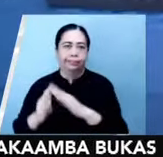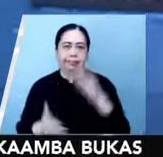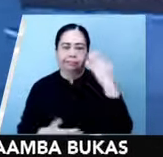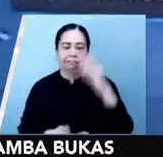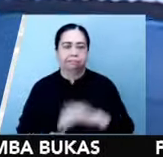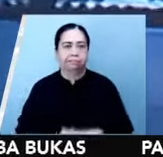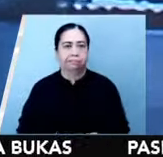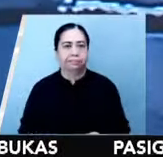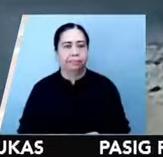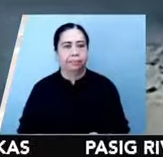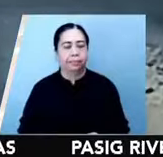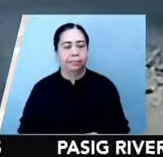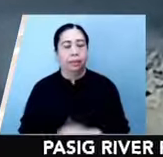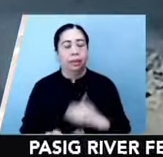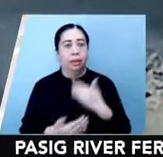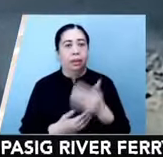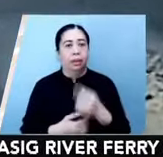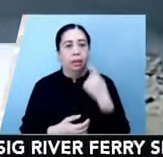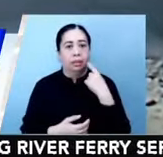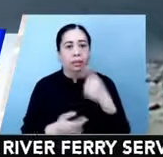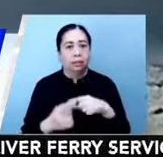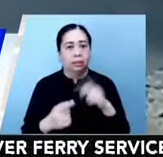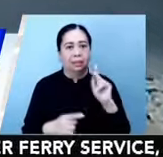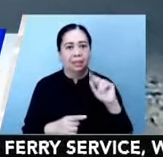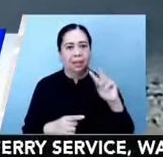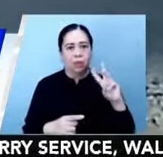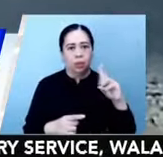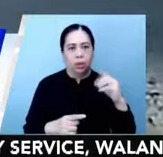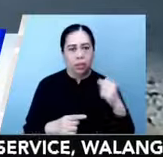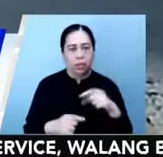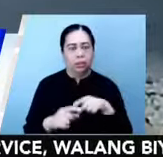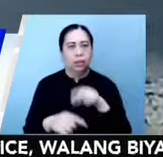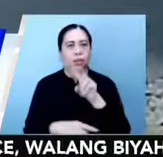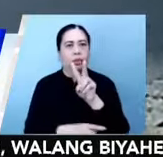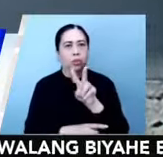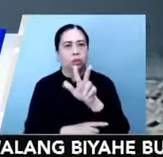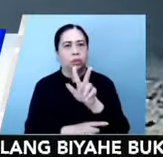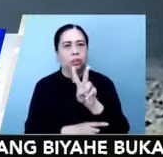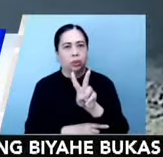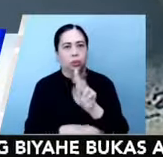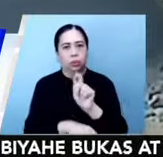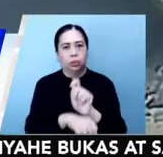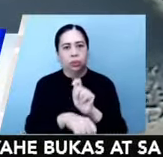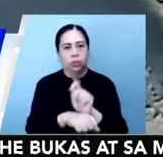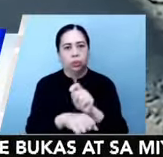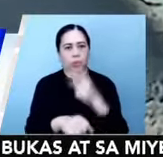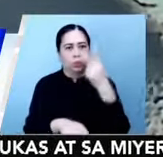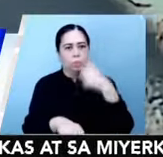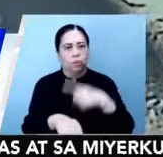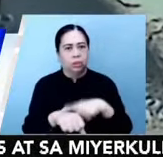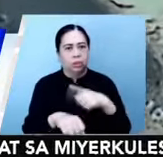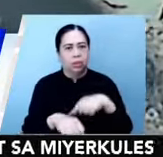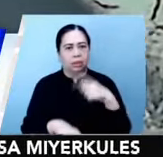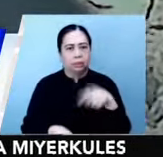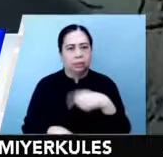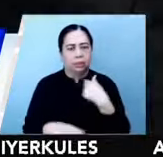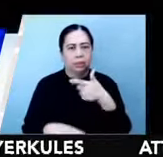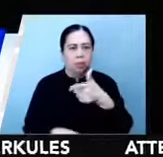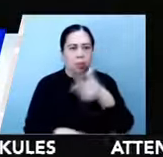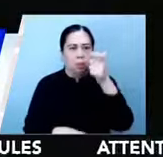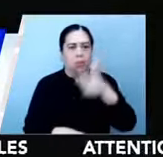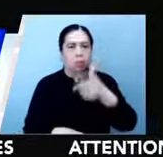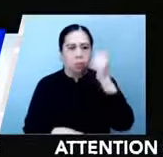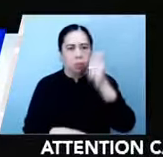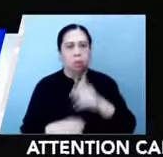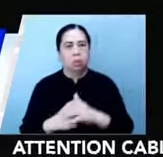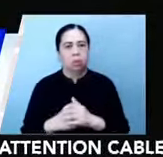Kinakambarilin ng isang lalaki ang isang kagawad sa barangay 232 sa Tondo, Maynila. Dalawang beses kinalabit ng lalaki ang baril. Buti na lang hindi